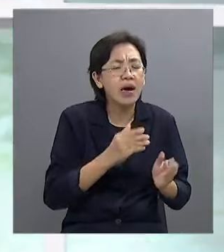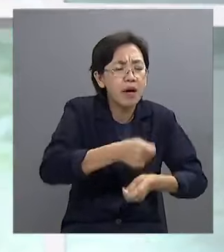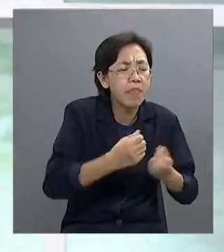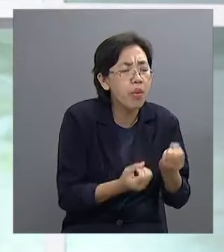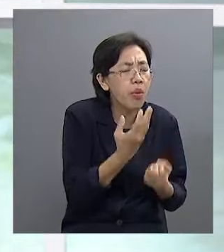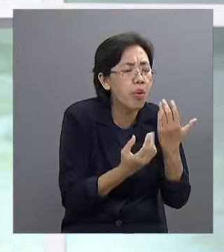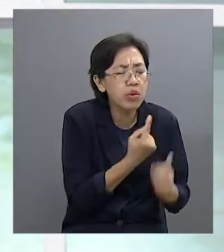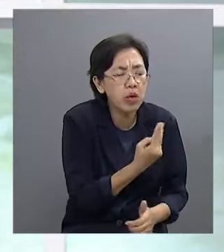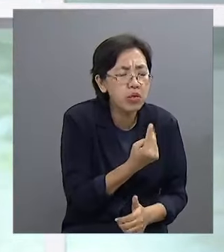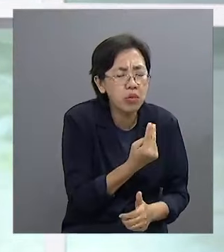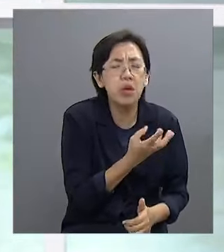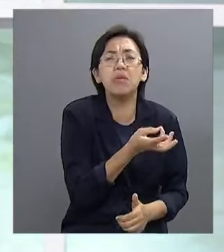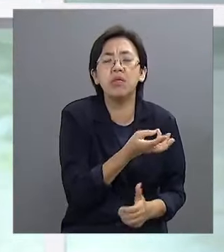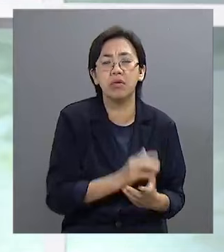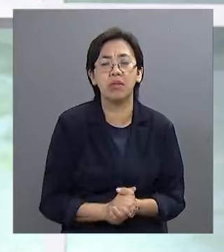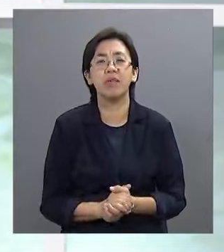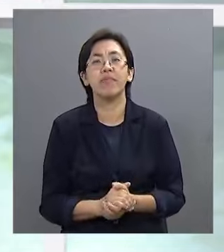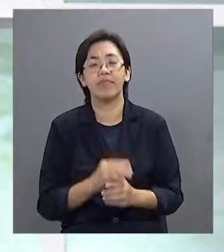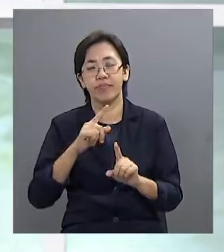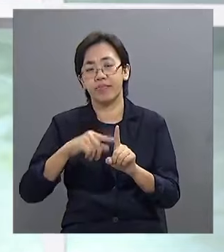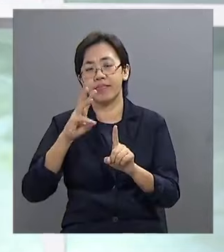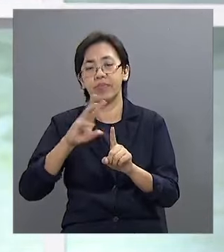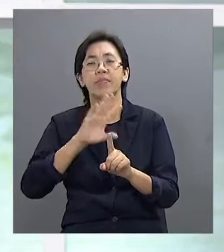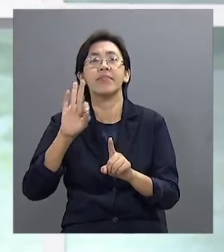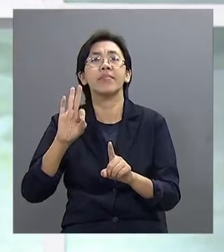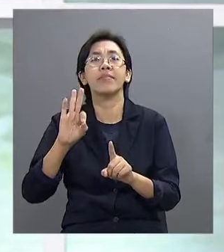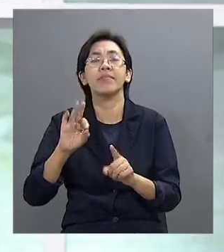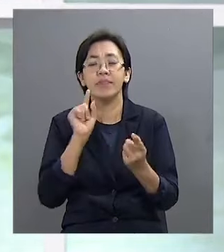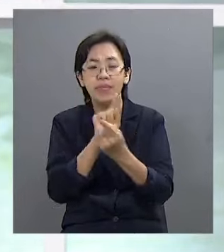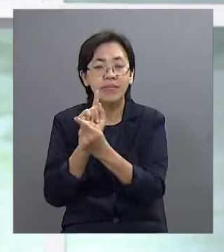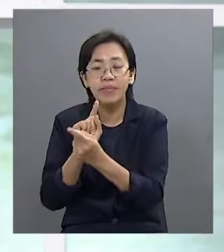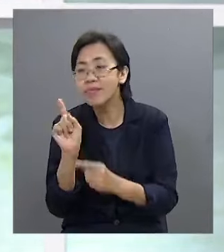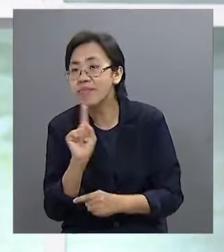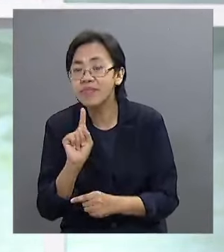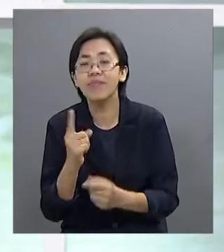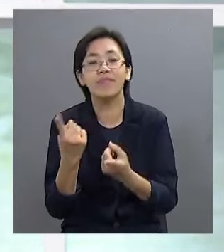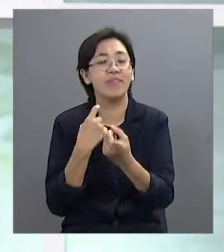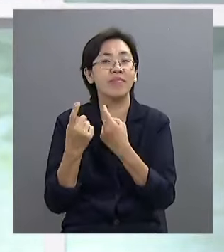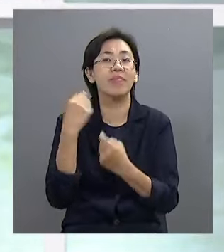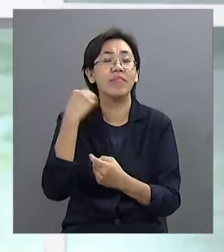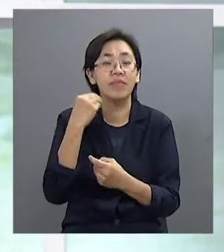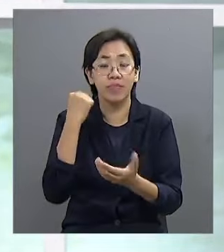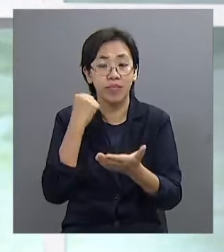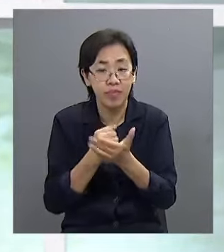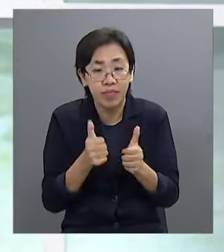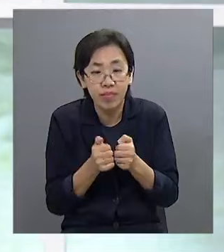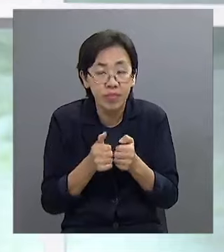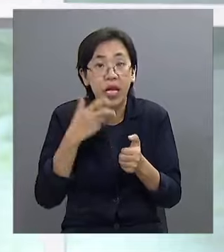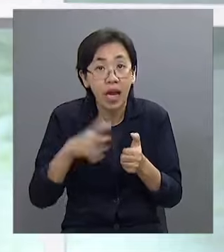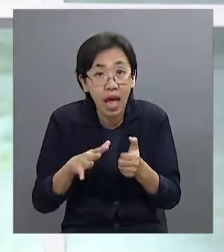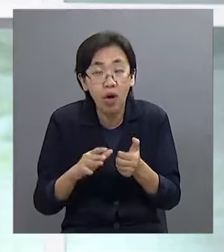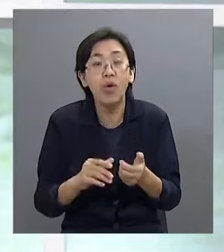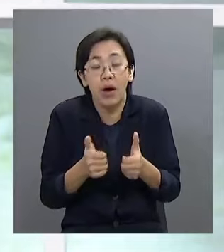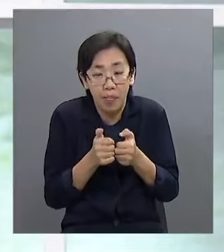งแต่วันที่9มิถุนายนที่ผ่านมาค่ะน้องยุ้ยเวลาไปเจอใครนะคุณผู้ชมมีแต่คนถามว่าเข้าไปจดแจ้งหรือยังเข้าไปแบบว่ากรอกแบบฟอร์มหรือยังเราบอก